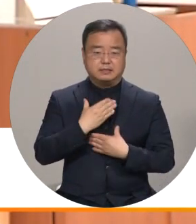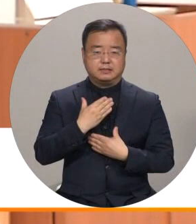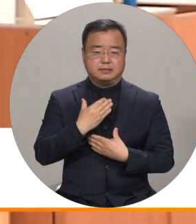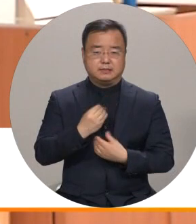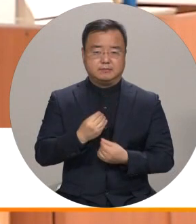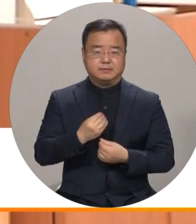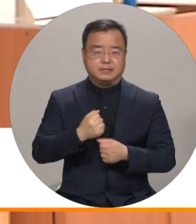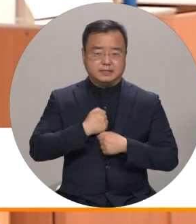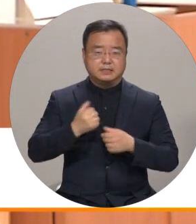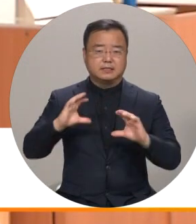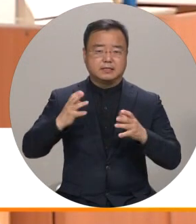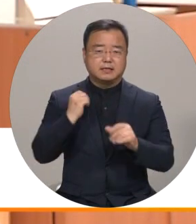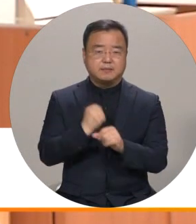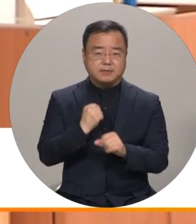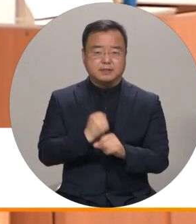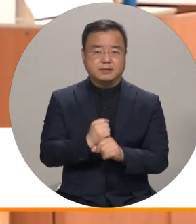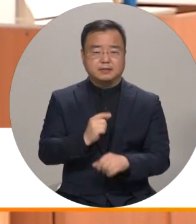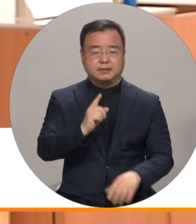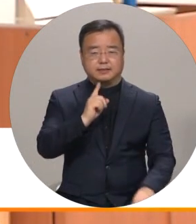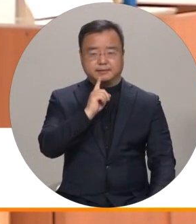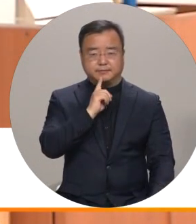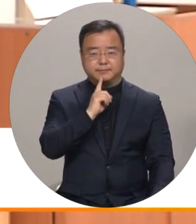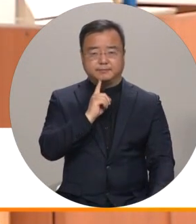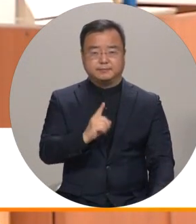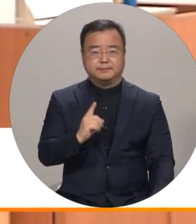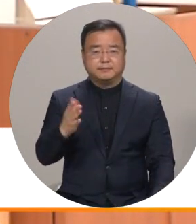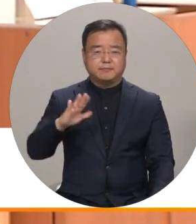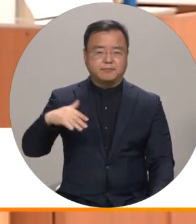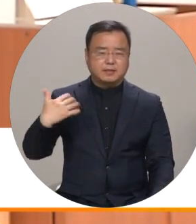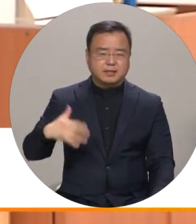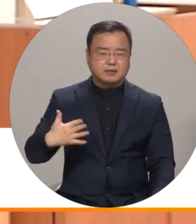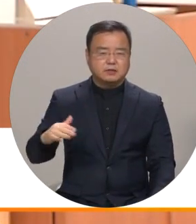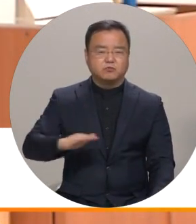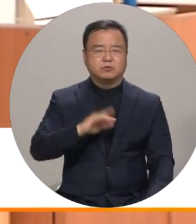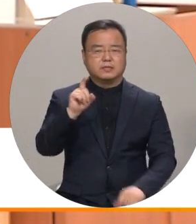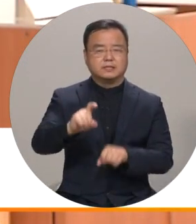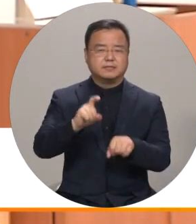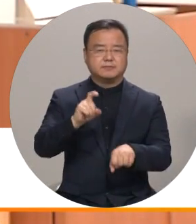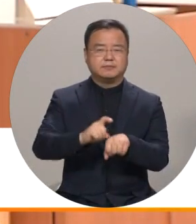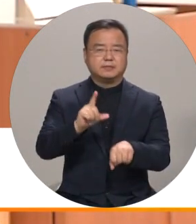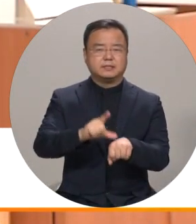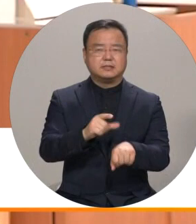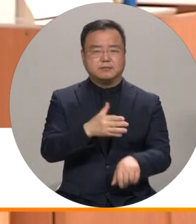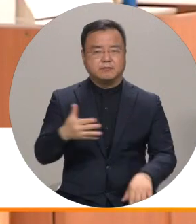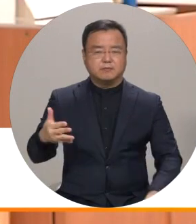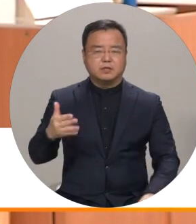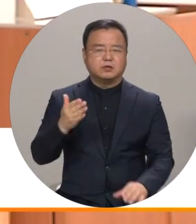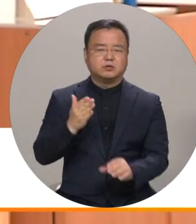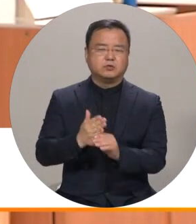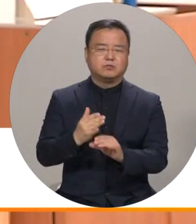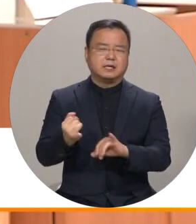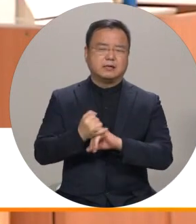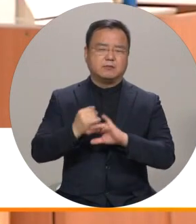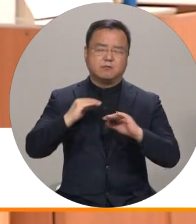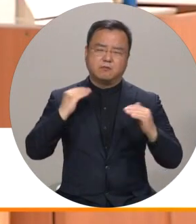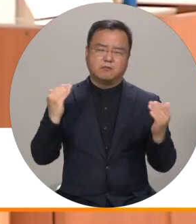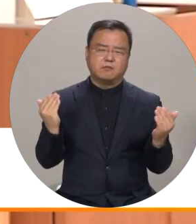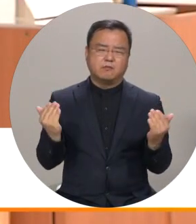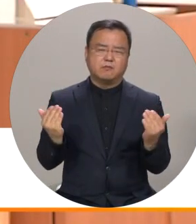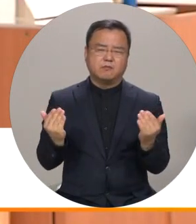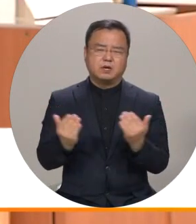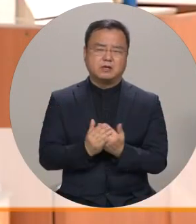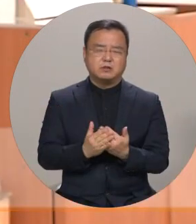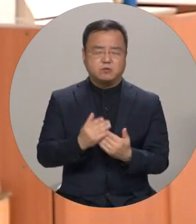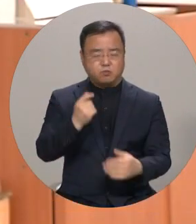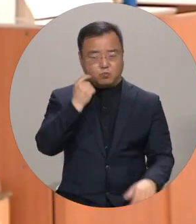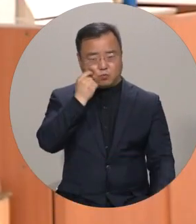잘 지키는 나라를 만들겠다고 했는데 아직도 우리가 10년이 지났지만 그 약속을 온전히 지키고 있지는